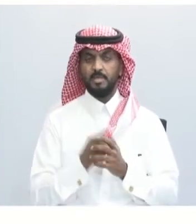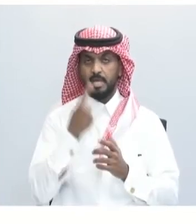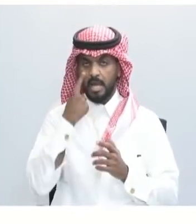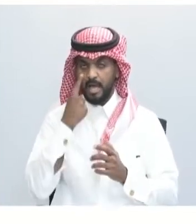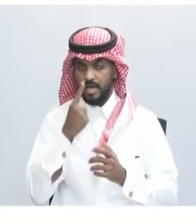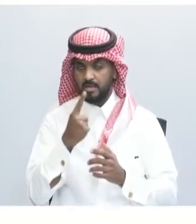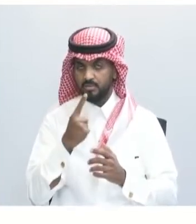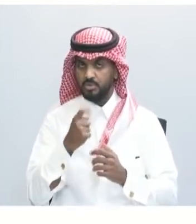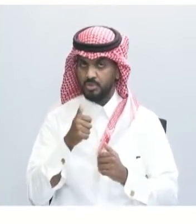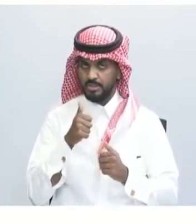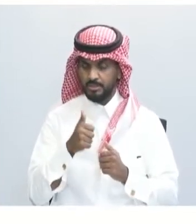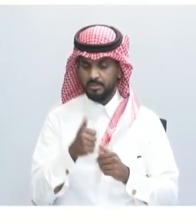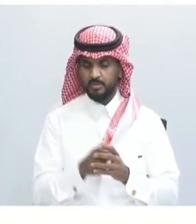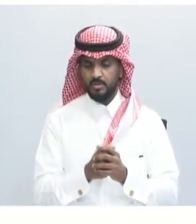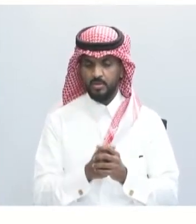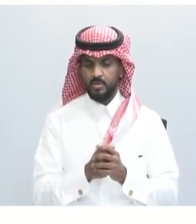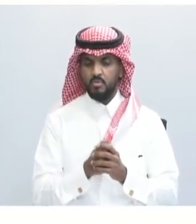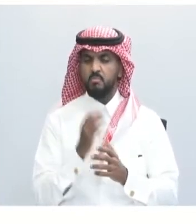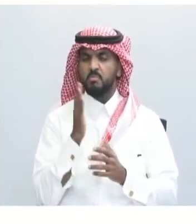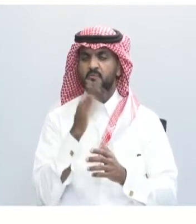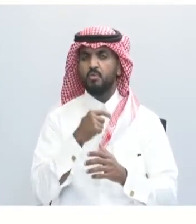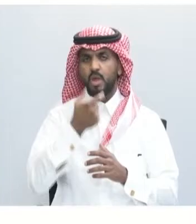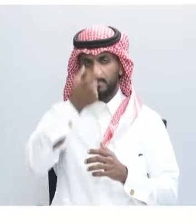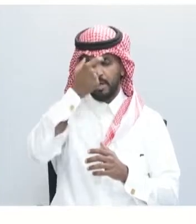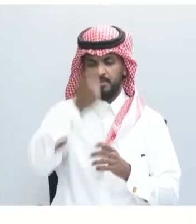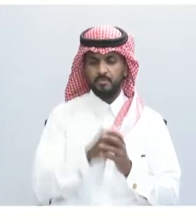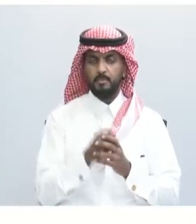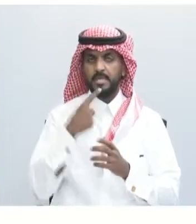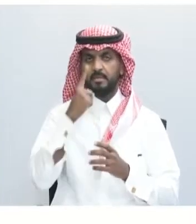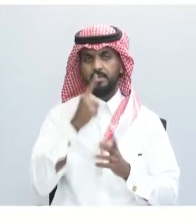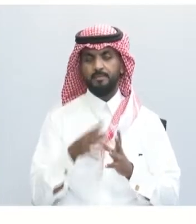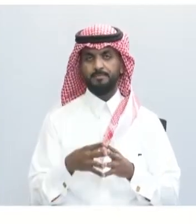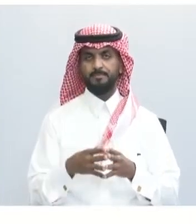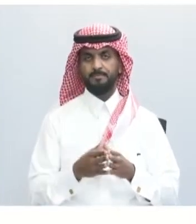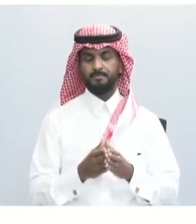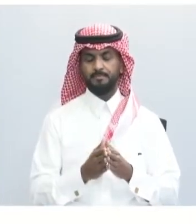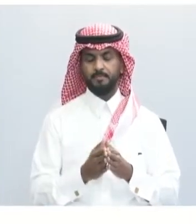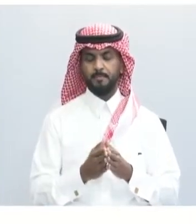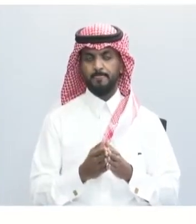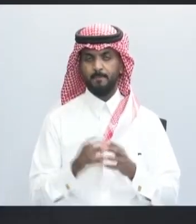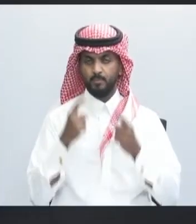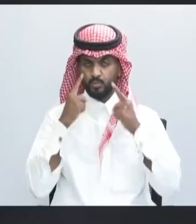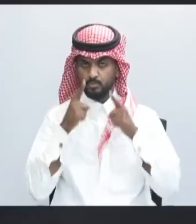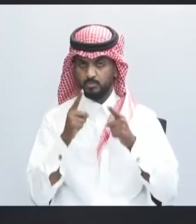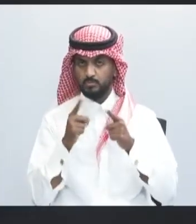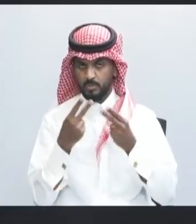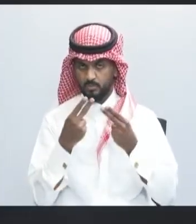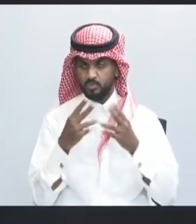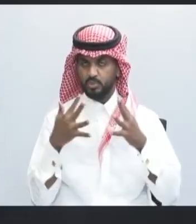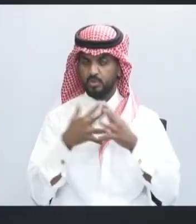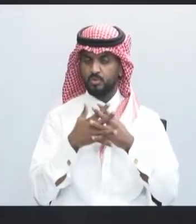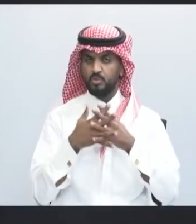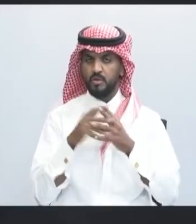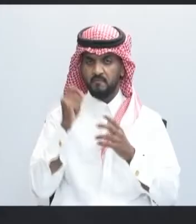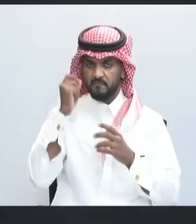لحياه جيده وخاليه من الامراض باذن الله اريد تشاركوني ما هي